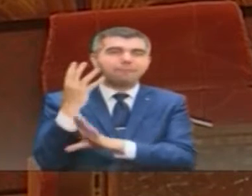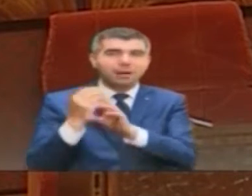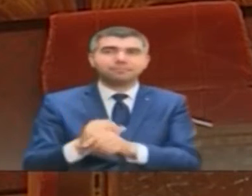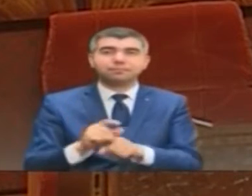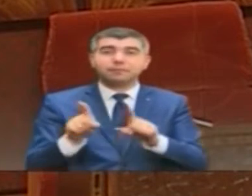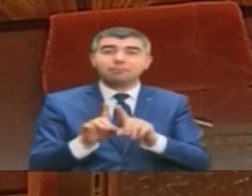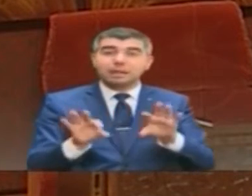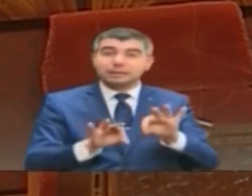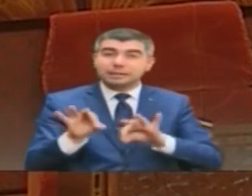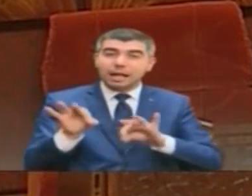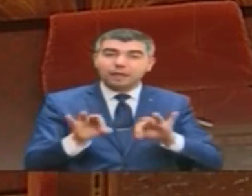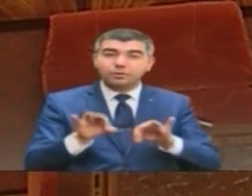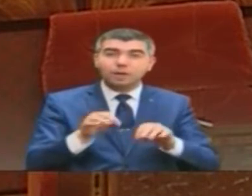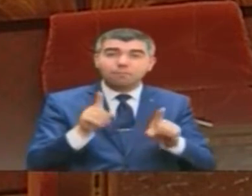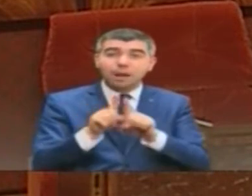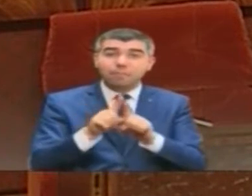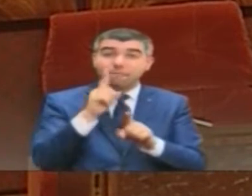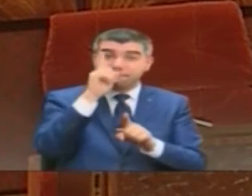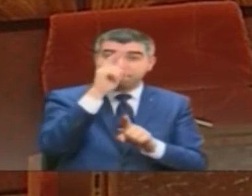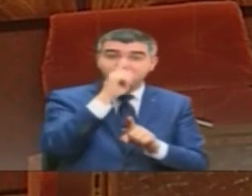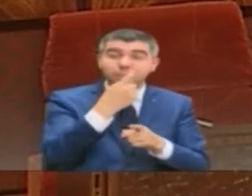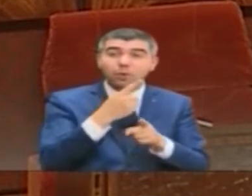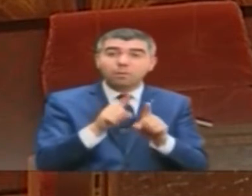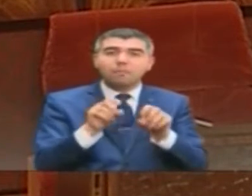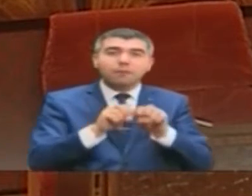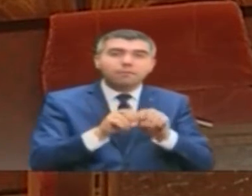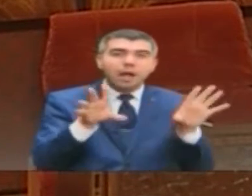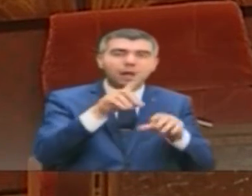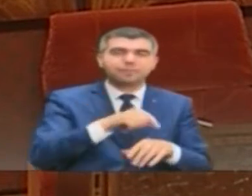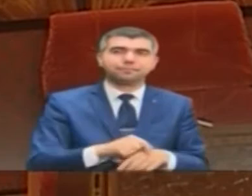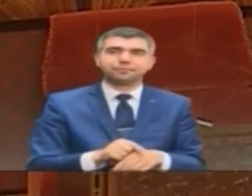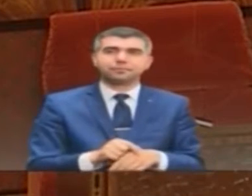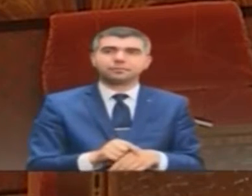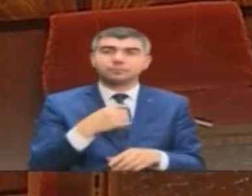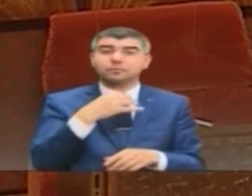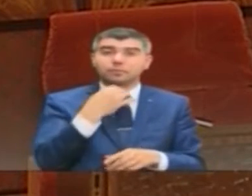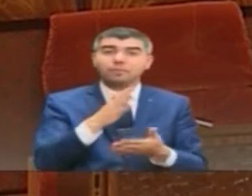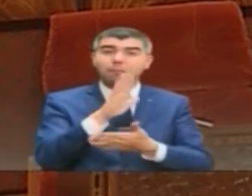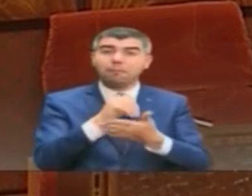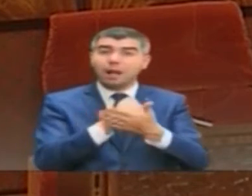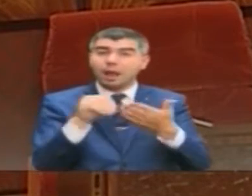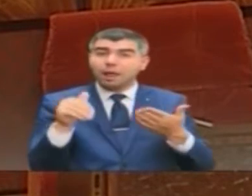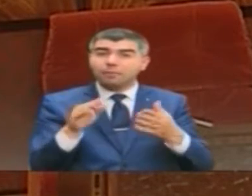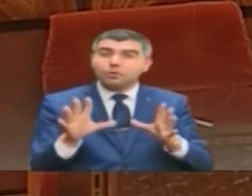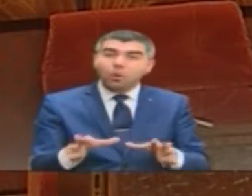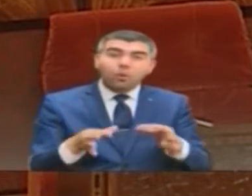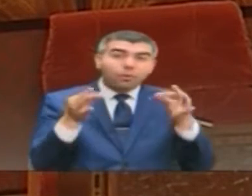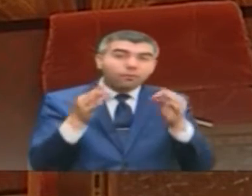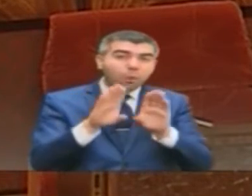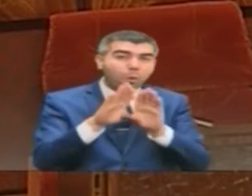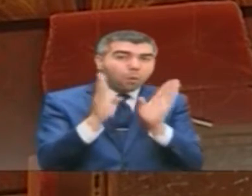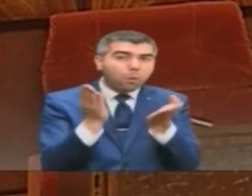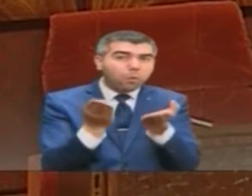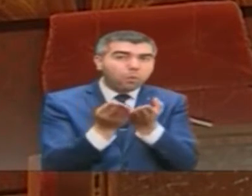مخططات للتدخل على مستويات متعدده هذه المخططات افضت الى نتيجه اجماليا على